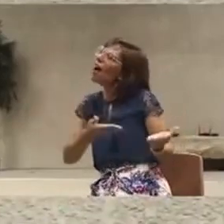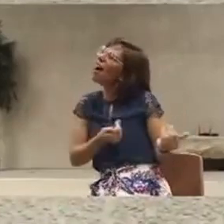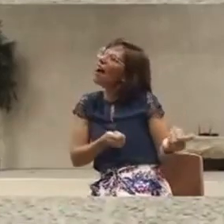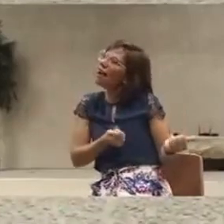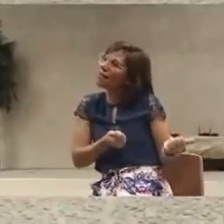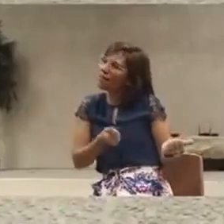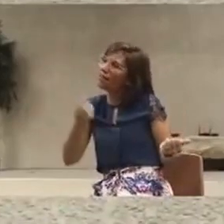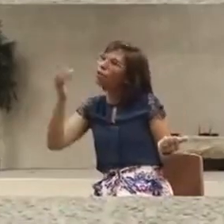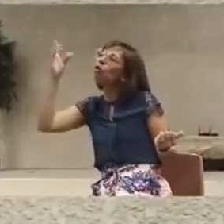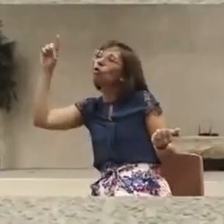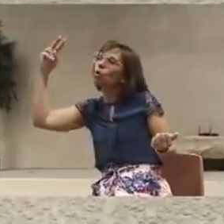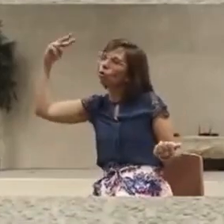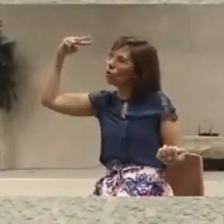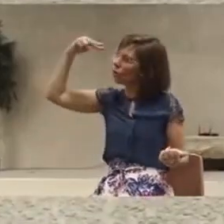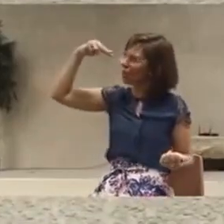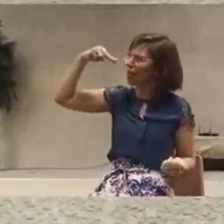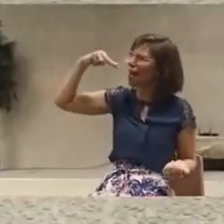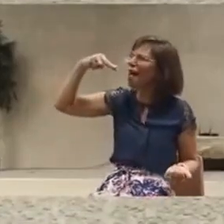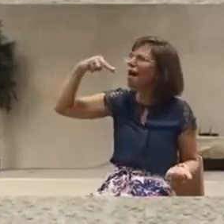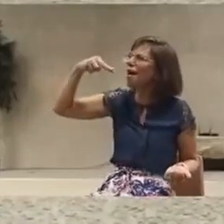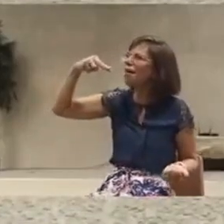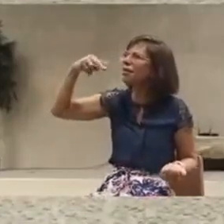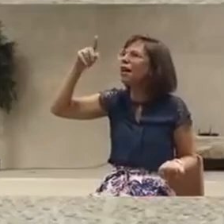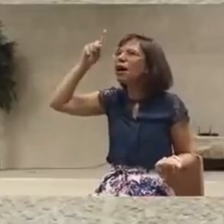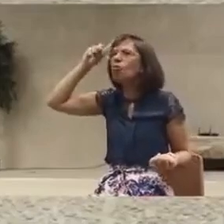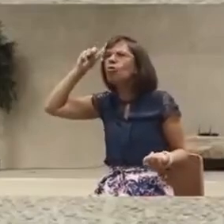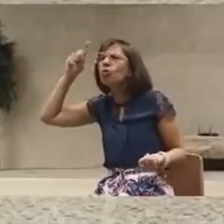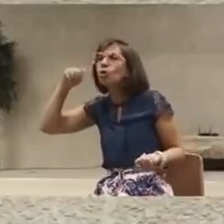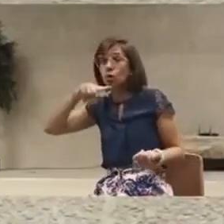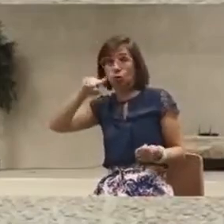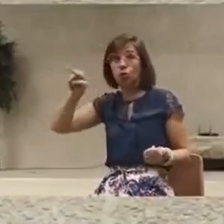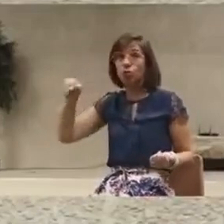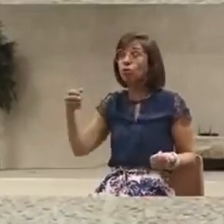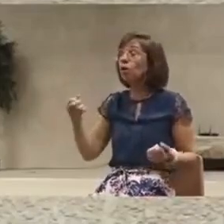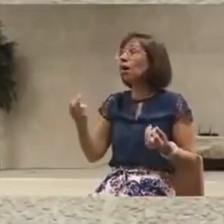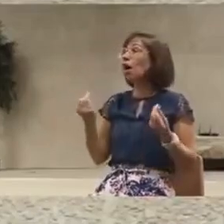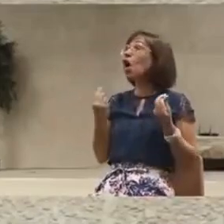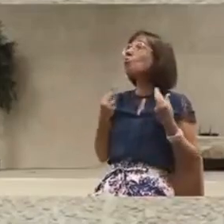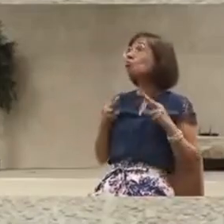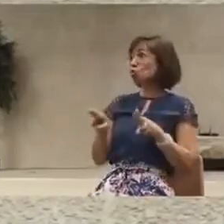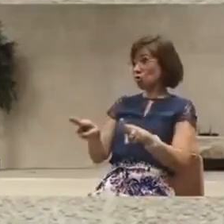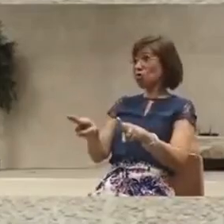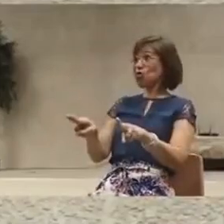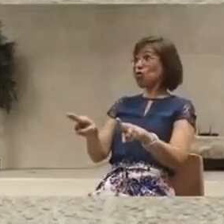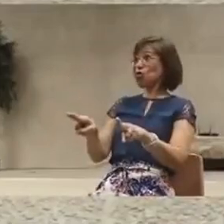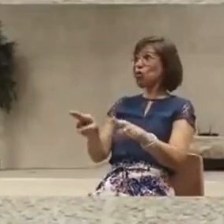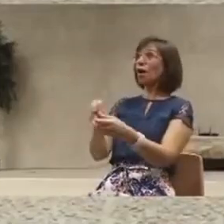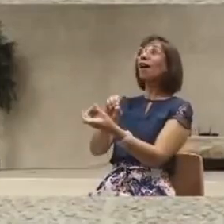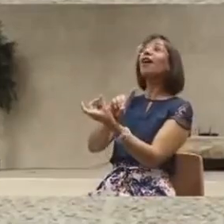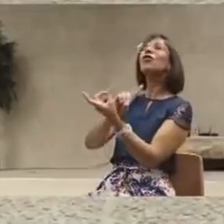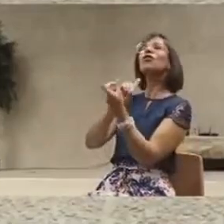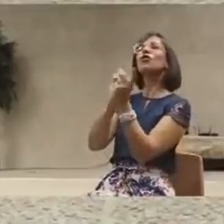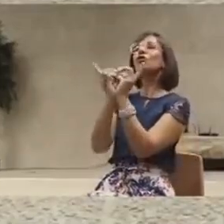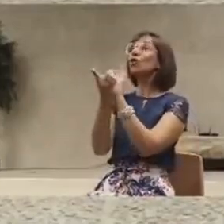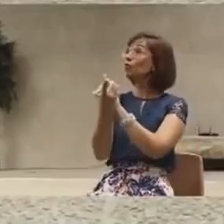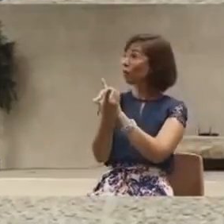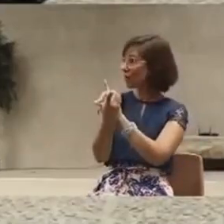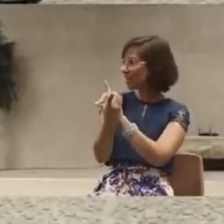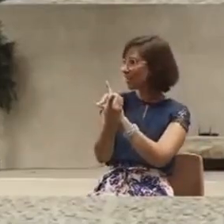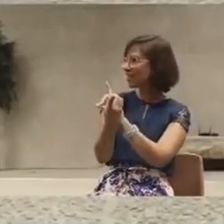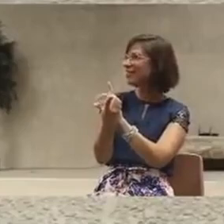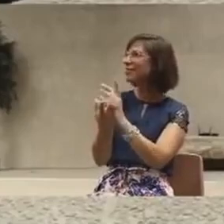pour t'épurer, pour enlever. Quelle va être et quelle est